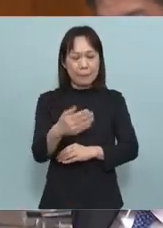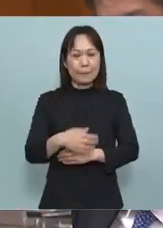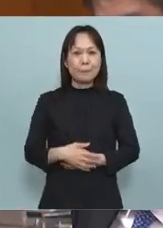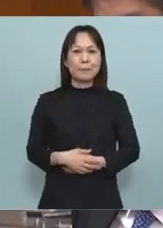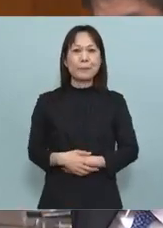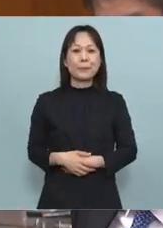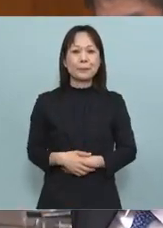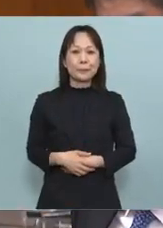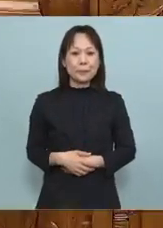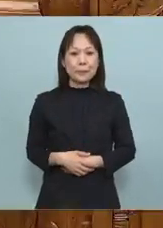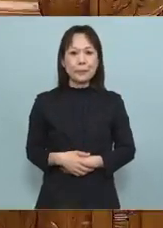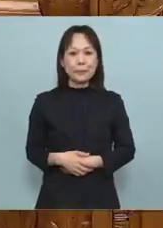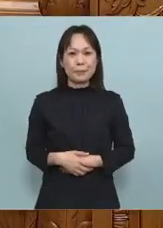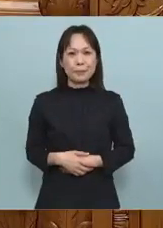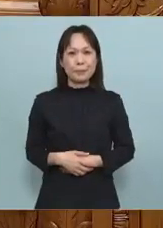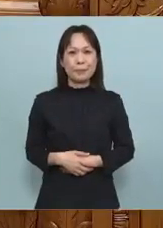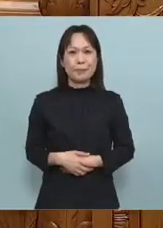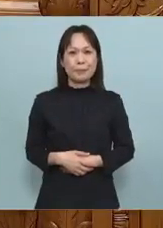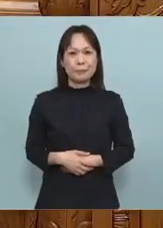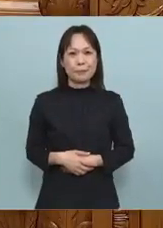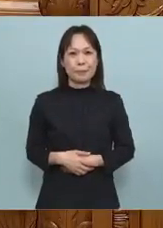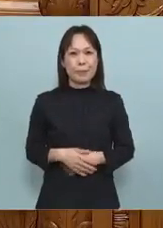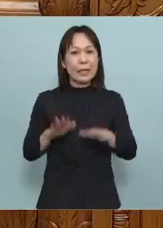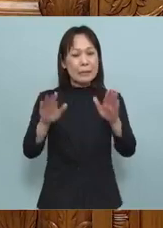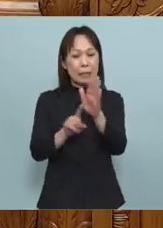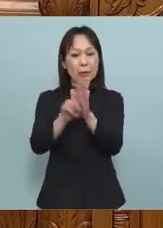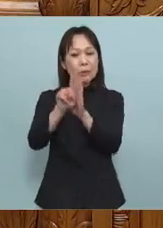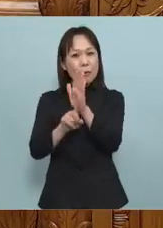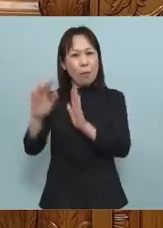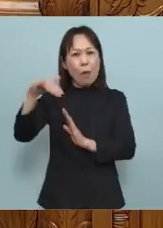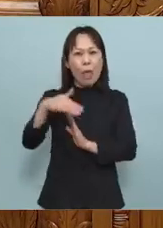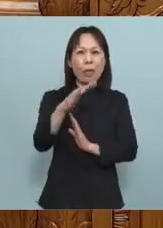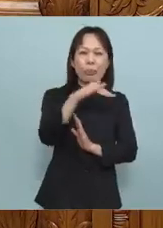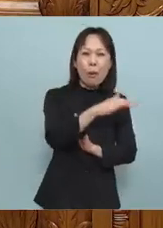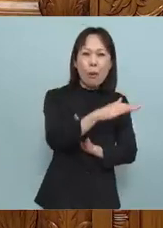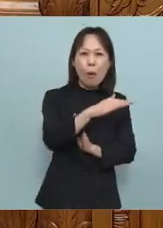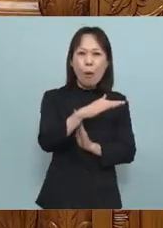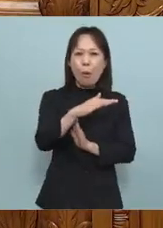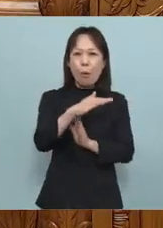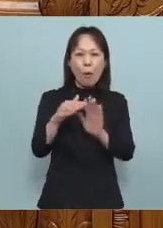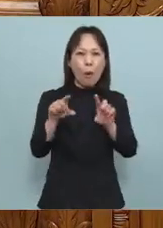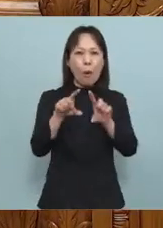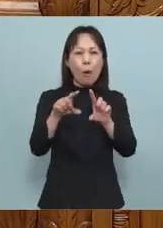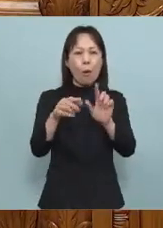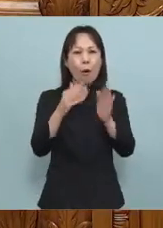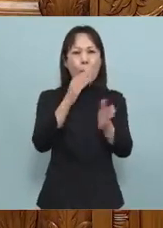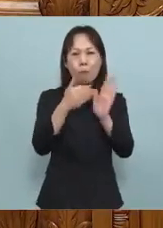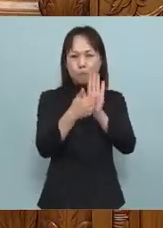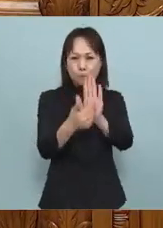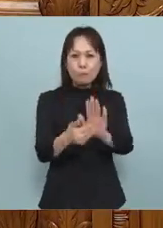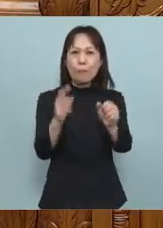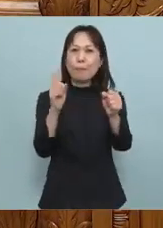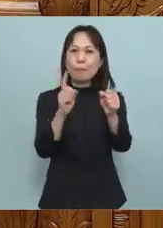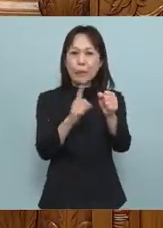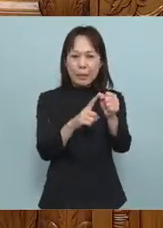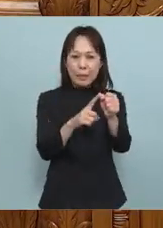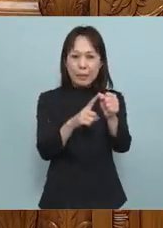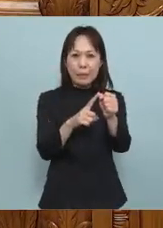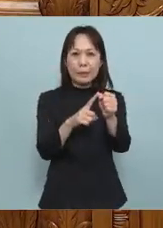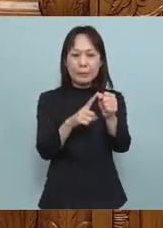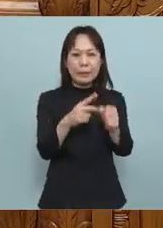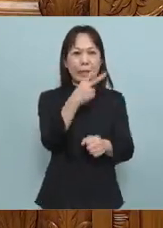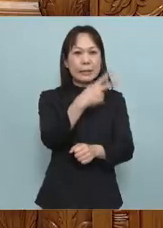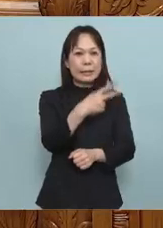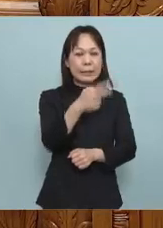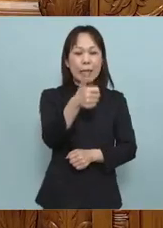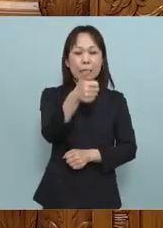。破局的な気候変動を防ぐには一刻も早く石炭火力発電をやめなければなりません。